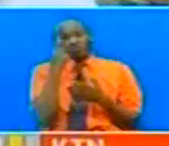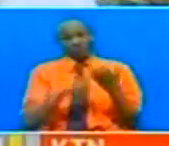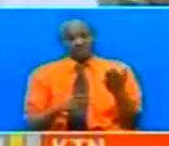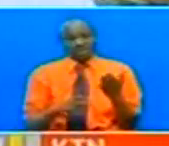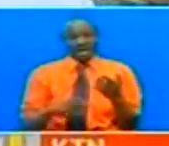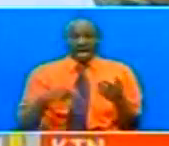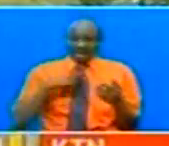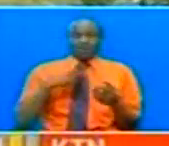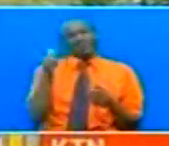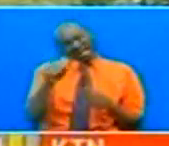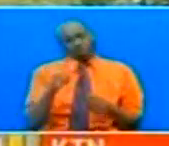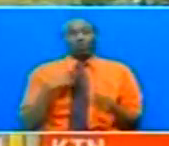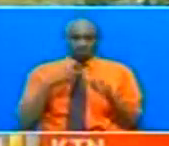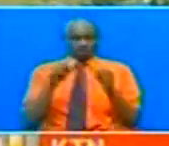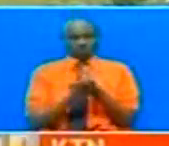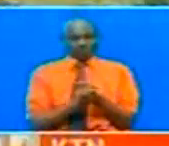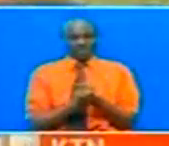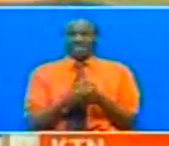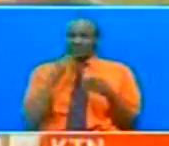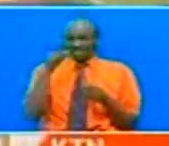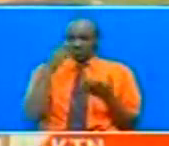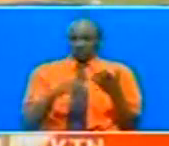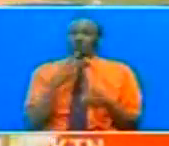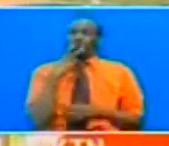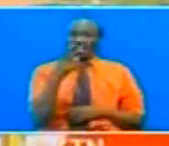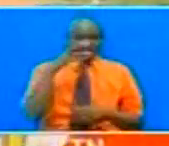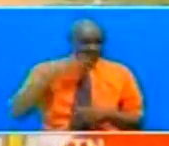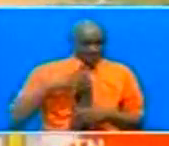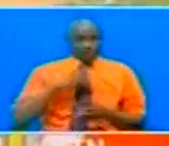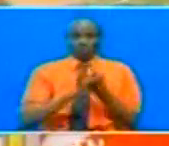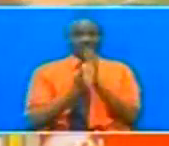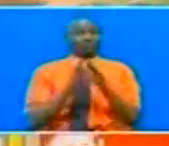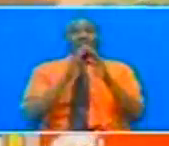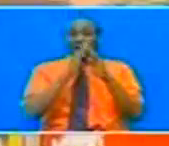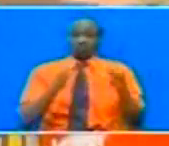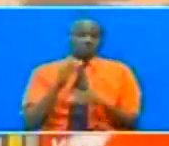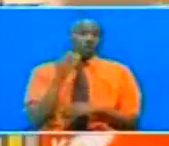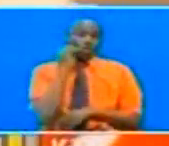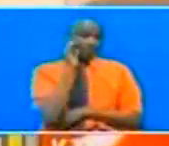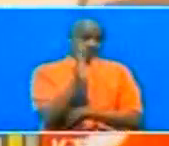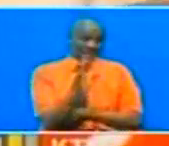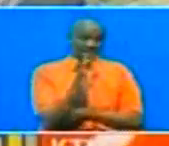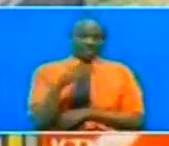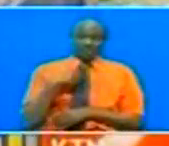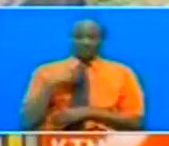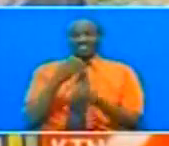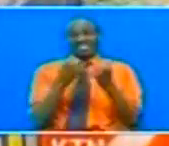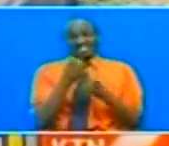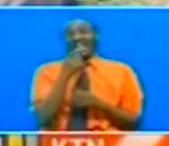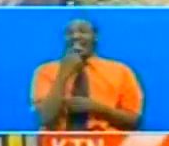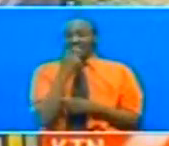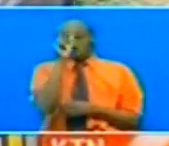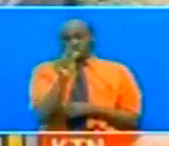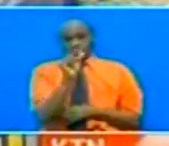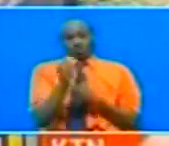sisi bado mambo bado. Inakadiriwa kuwa zaidi ya watu 200 wameachwa bila makao kwa mujibu wa maafisa wa Msalaba Mwekundu. Tangu jana